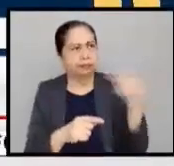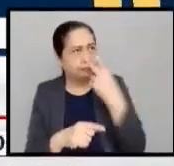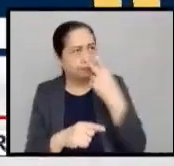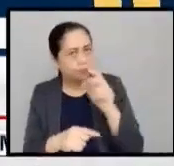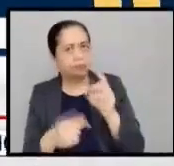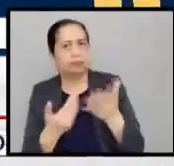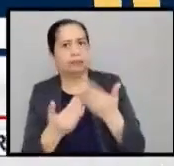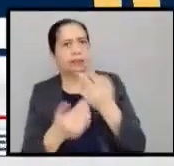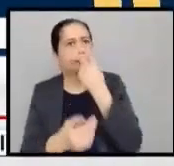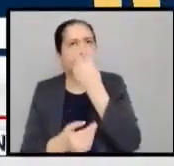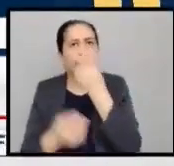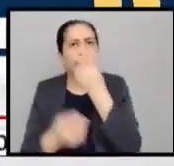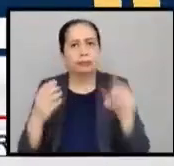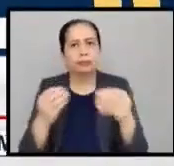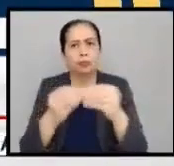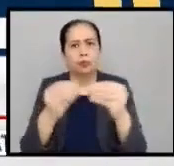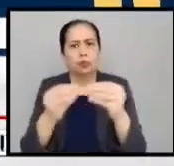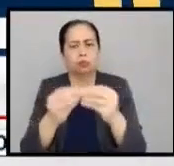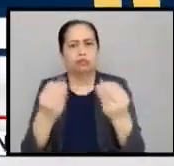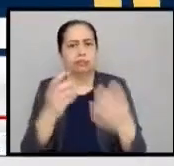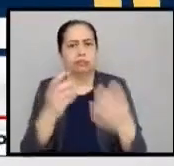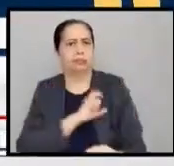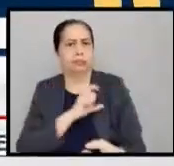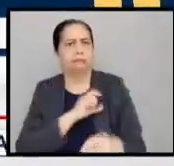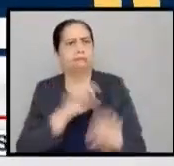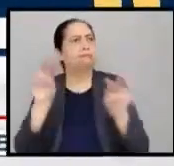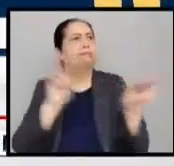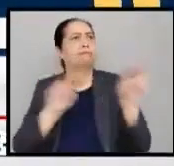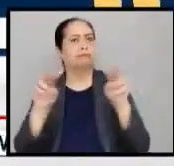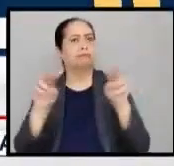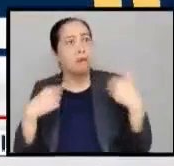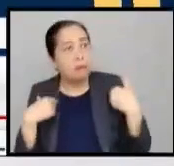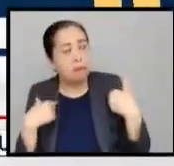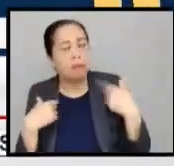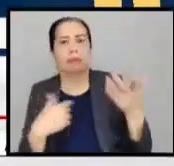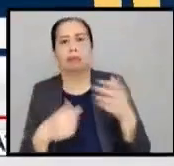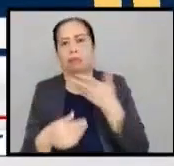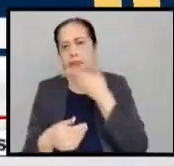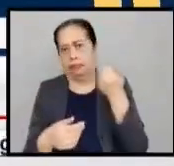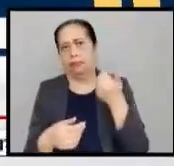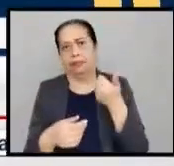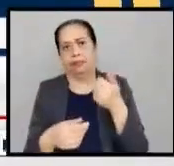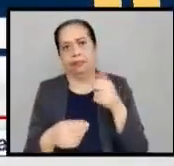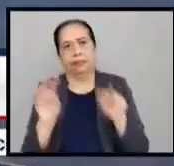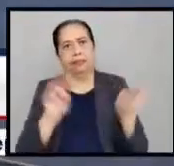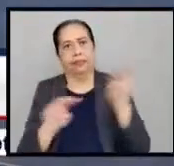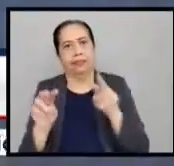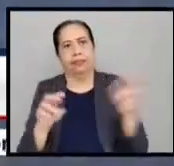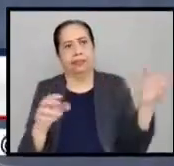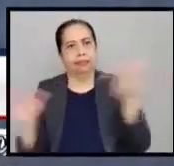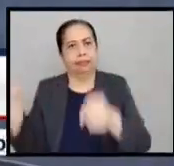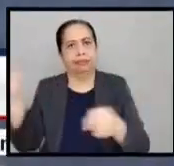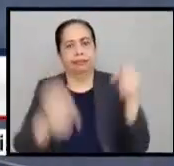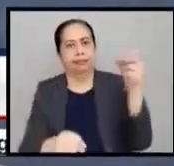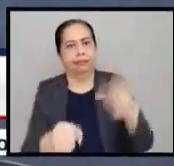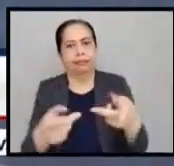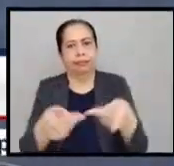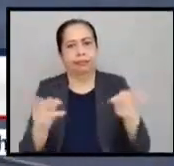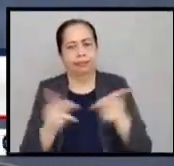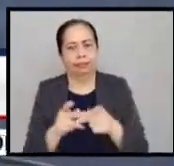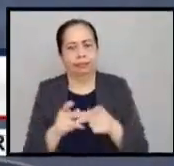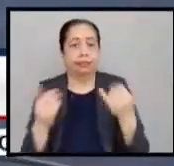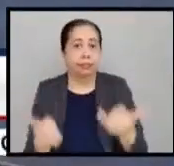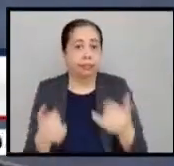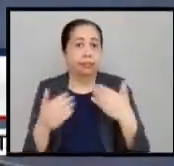Maganda sana nga, i-maximize nila yung police presence sa kanilang mga lugar. Sa ngayon, posibleng sa